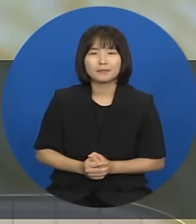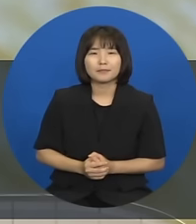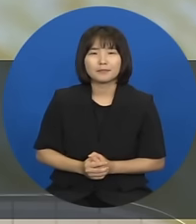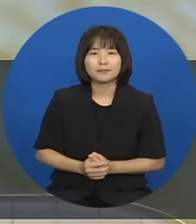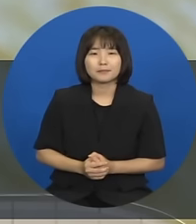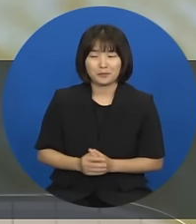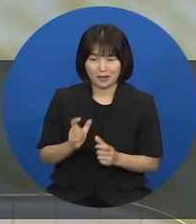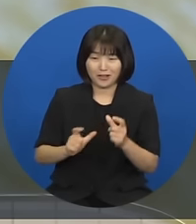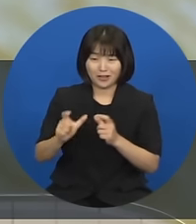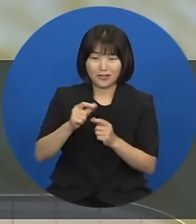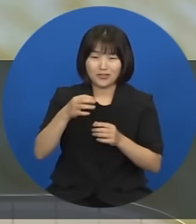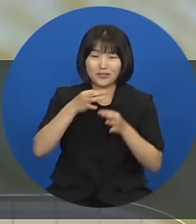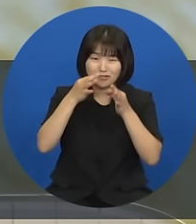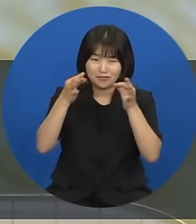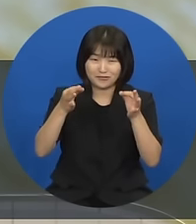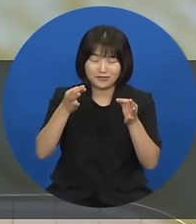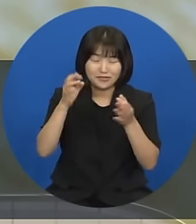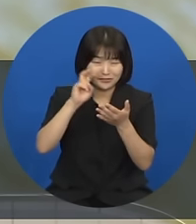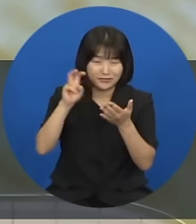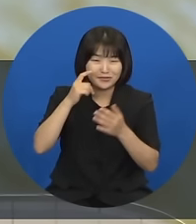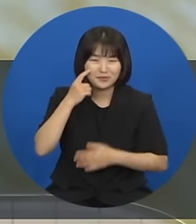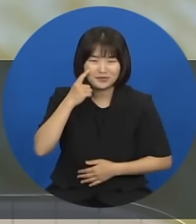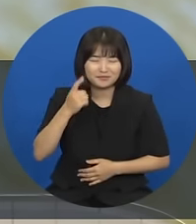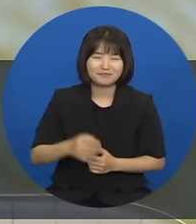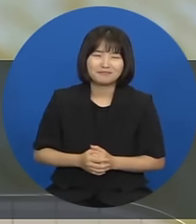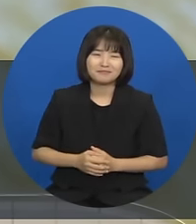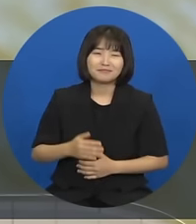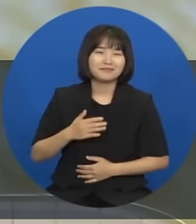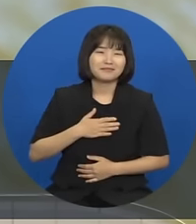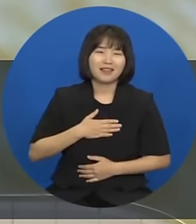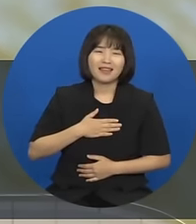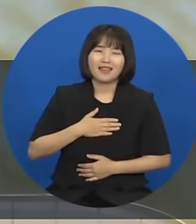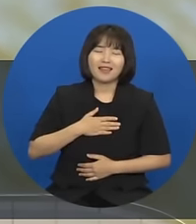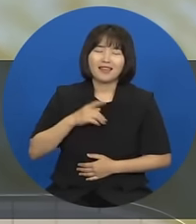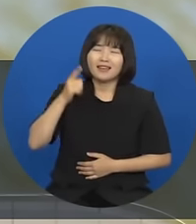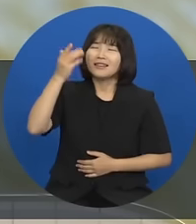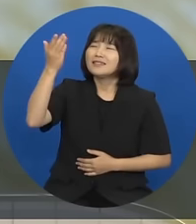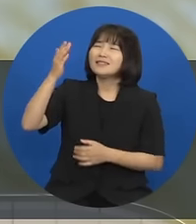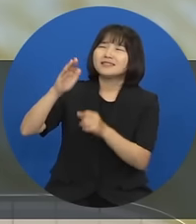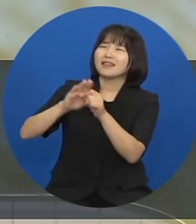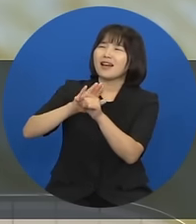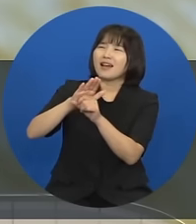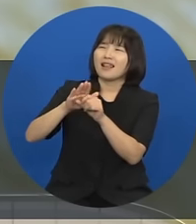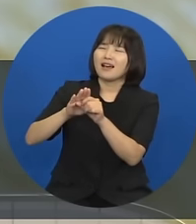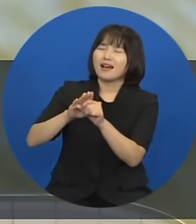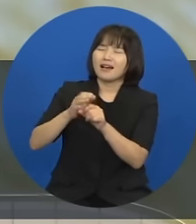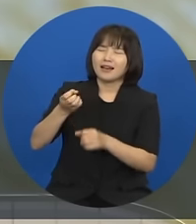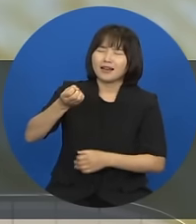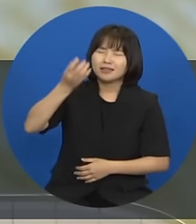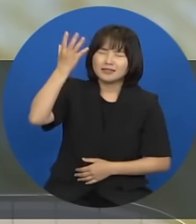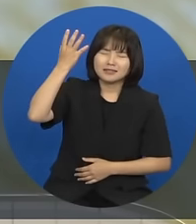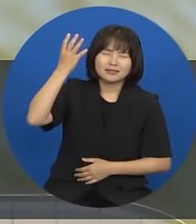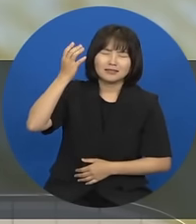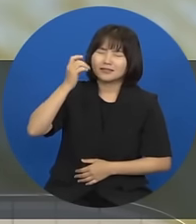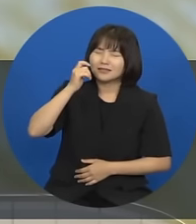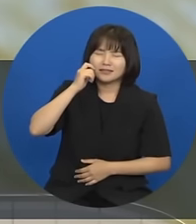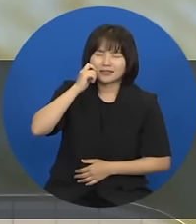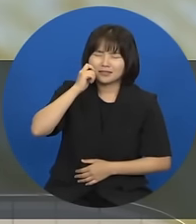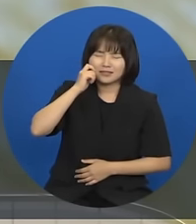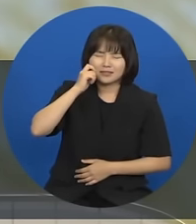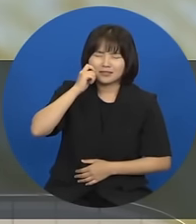이왕 부른 거 조금 더 부르겠습니다. 내 어찌 그 사랑